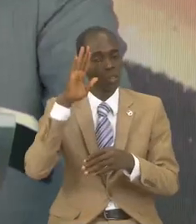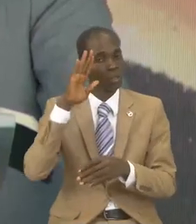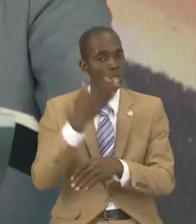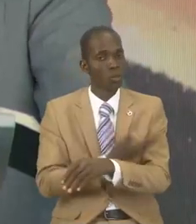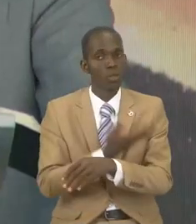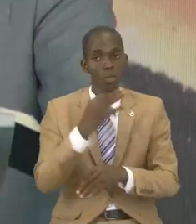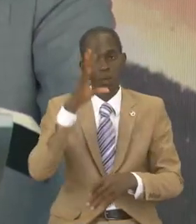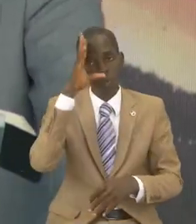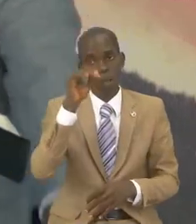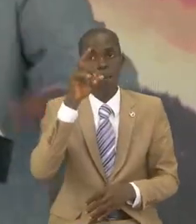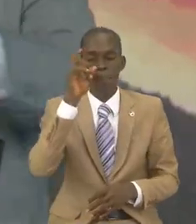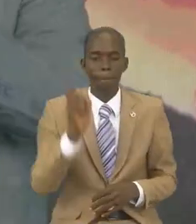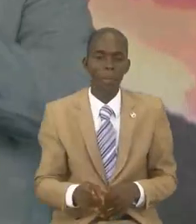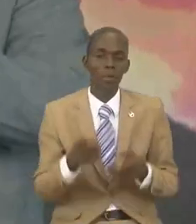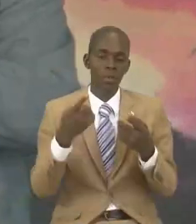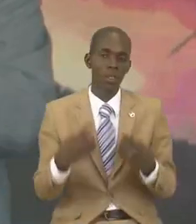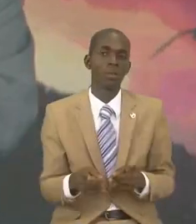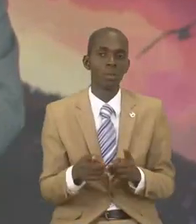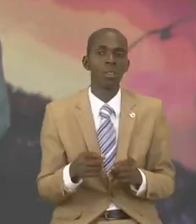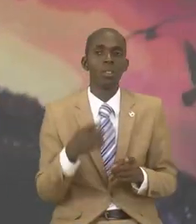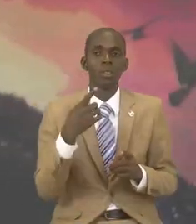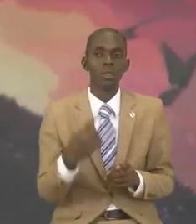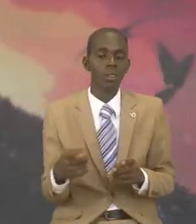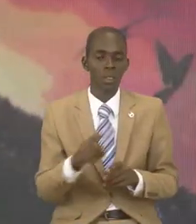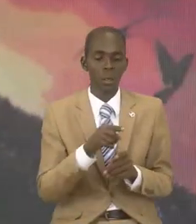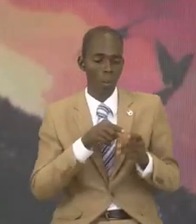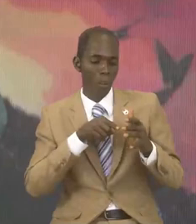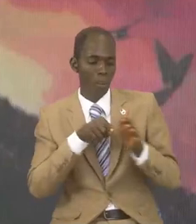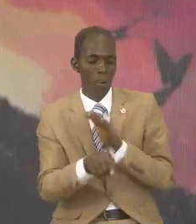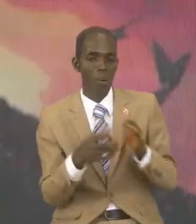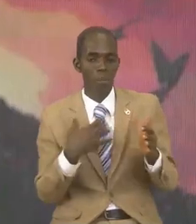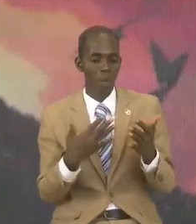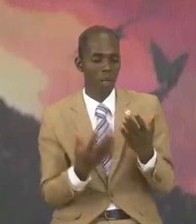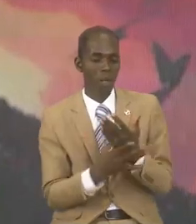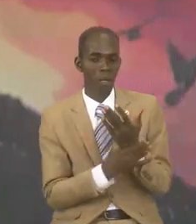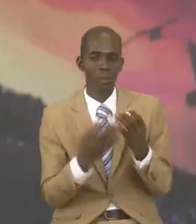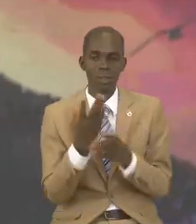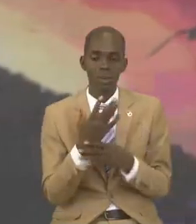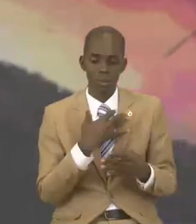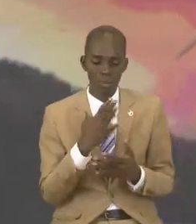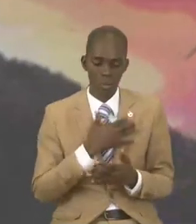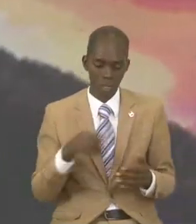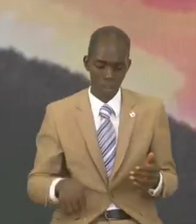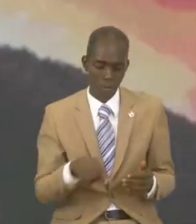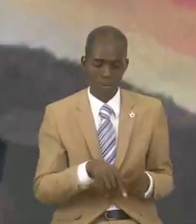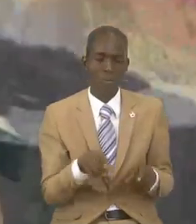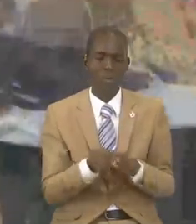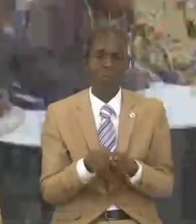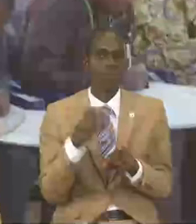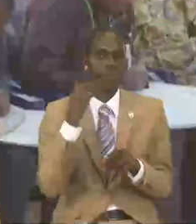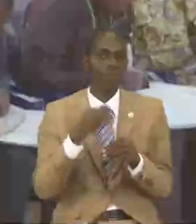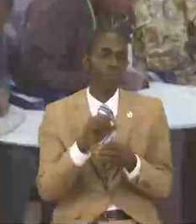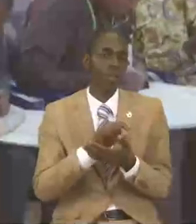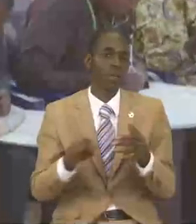de l'homme doit s'accomplir. Ils ont percé mes mains et mes pieds. Verset